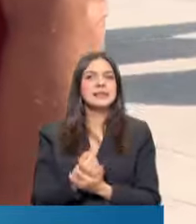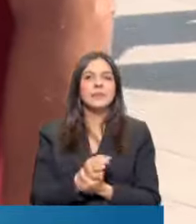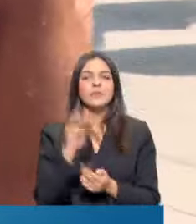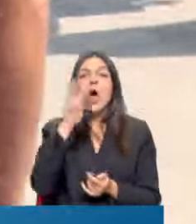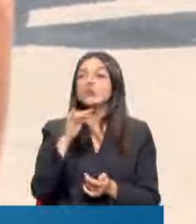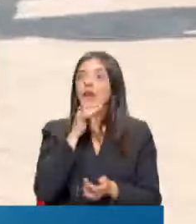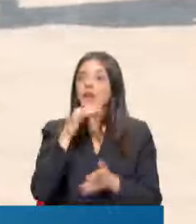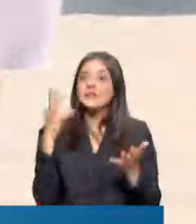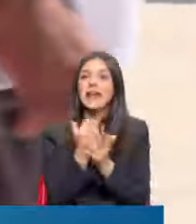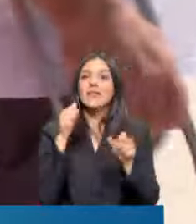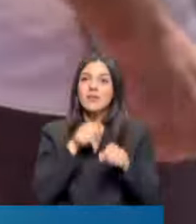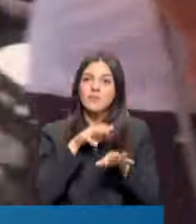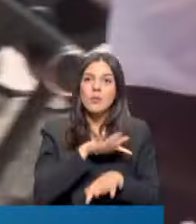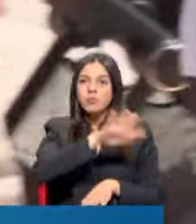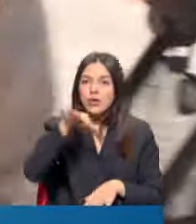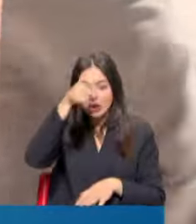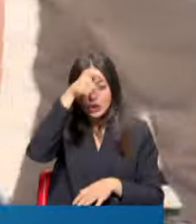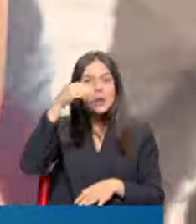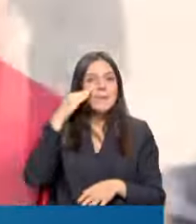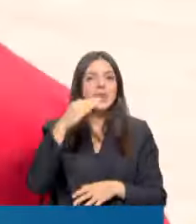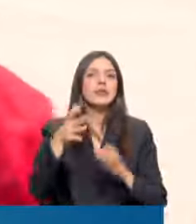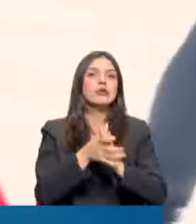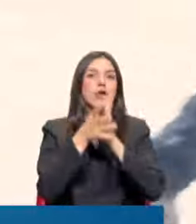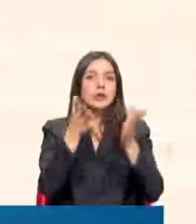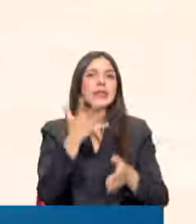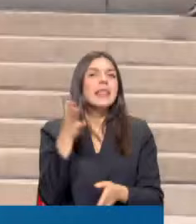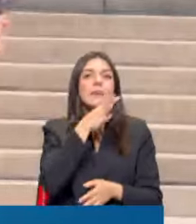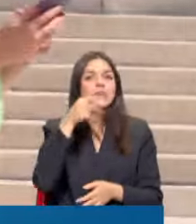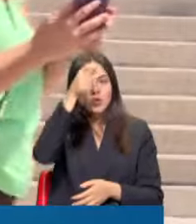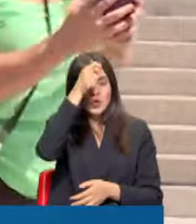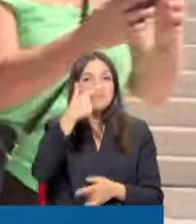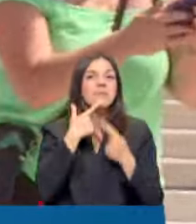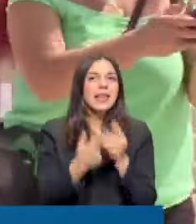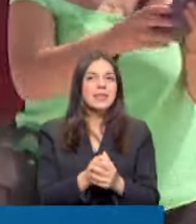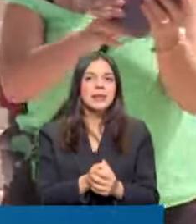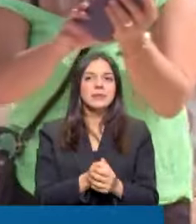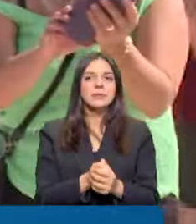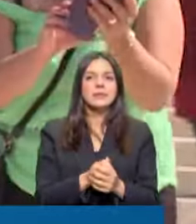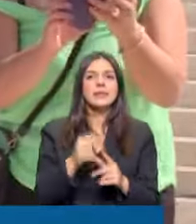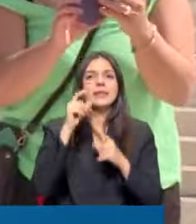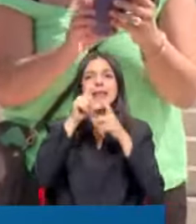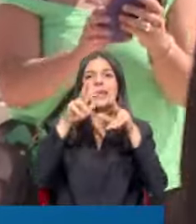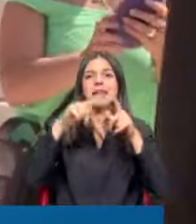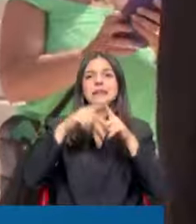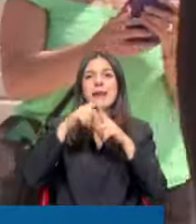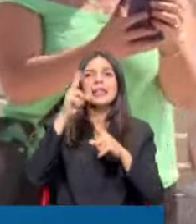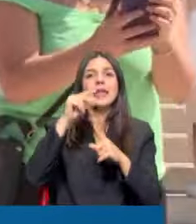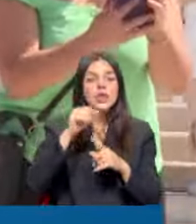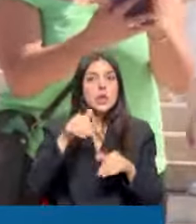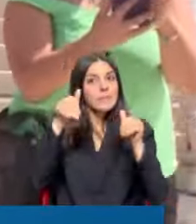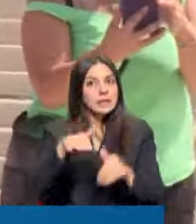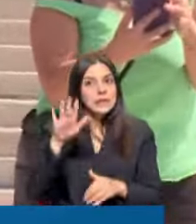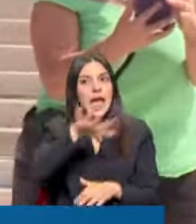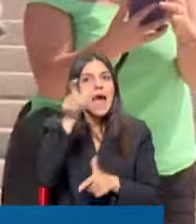Ağustos Zafer Bayramı bütün Türk milletine kutlu olsun. Hem mutlu Türk'üm diyene. Hasanlıoğlu, İsmet İnönü'nün mezarını, sergi